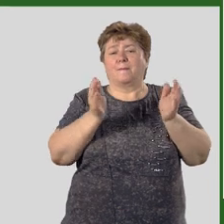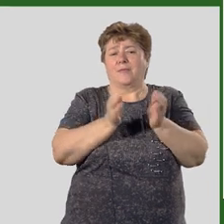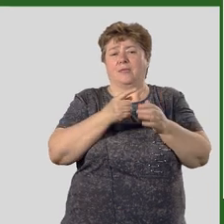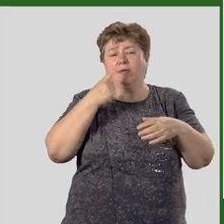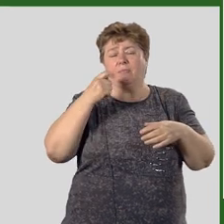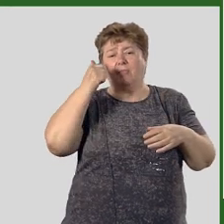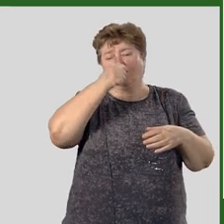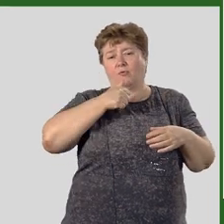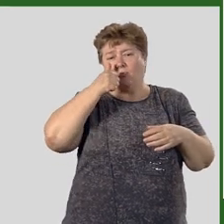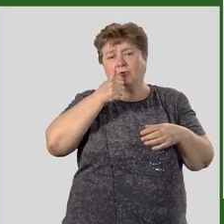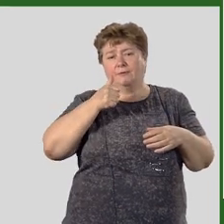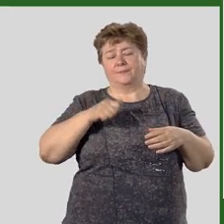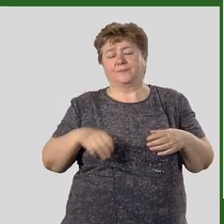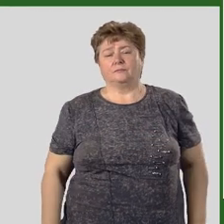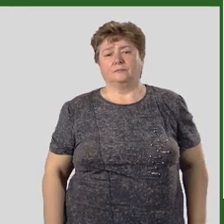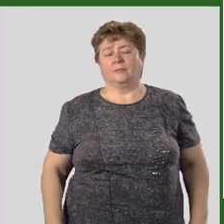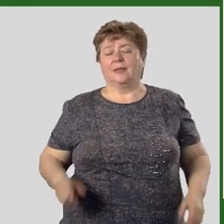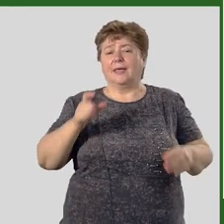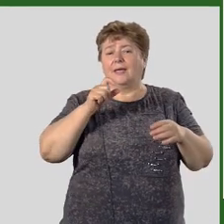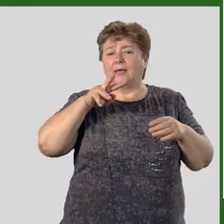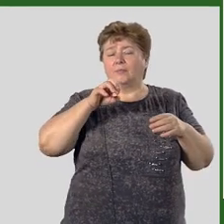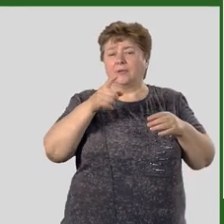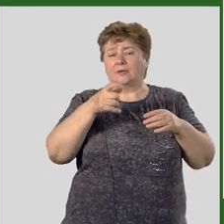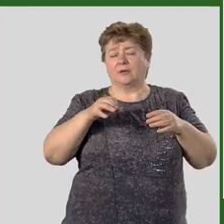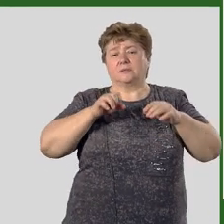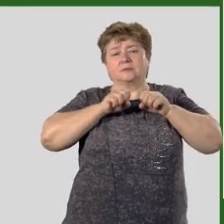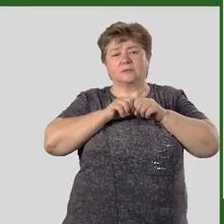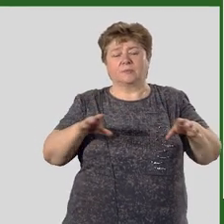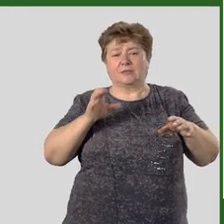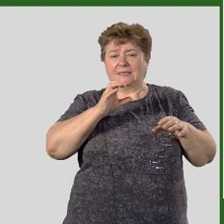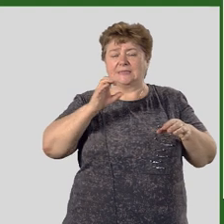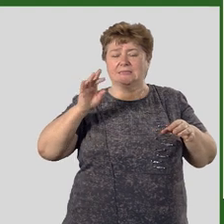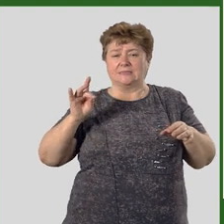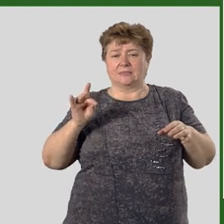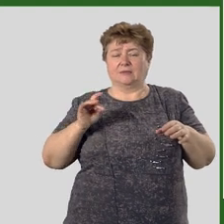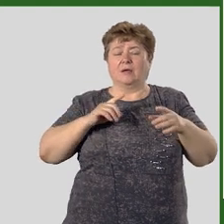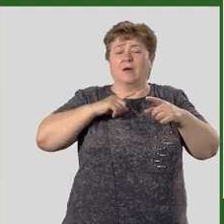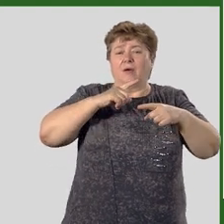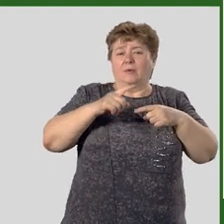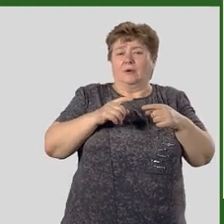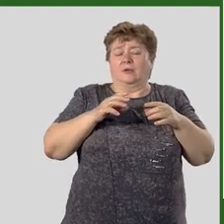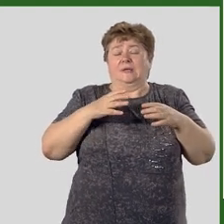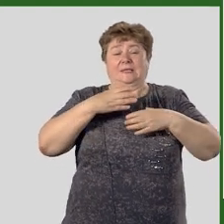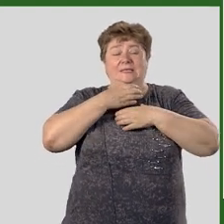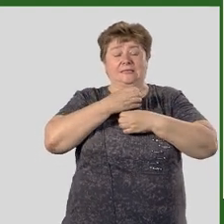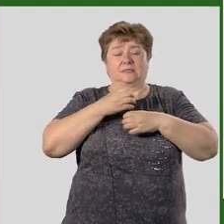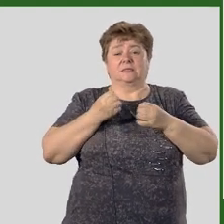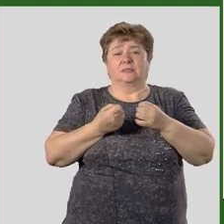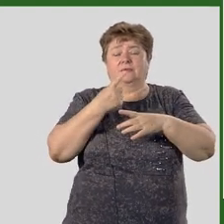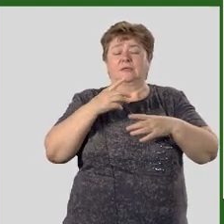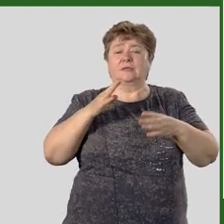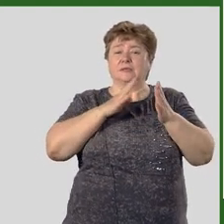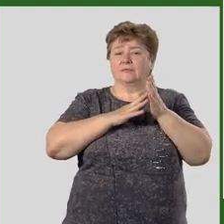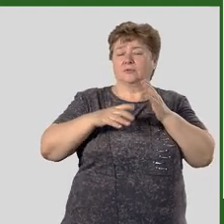менее 1 года. Эмиграция после распада СССР. В период кризисных явлений